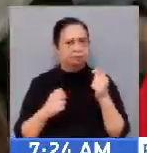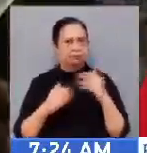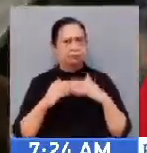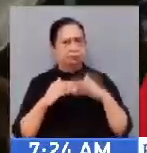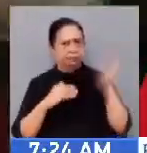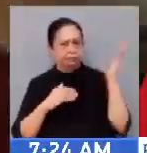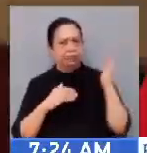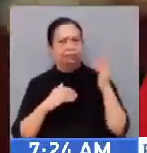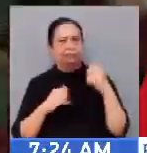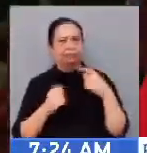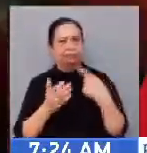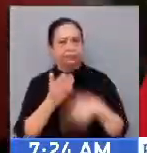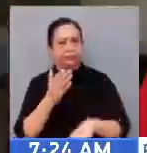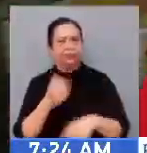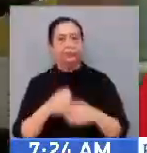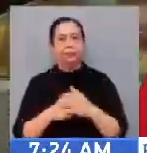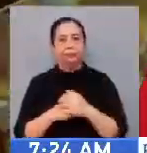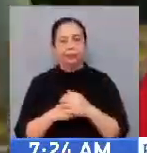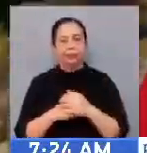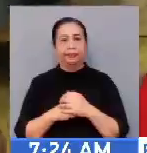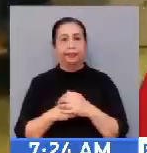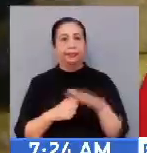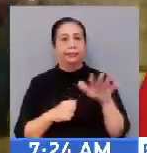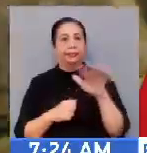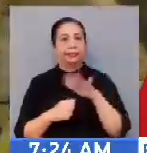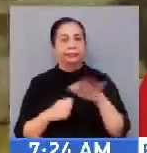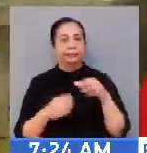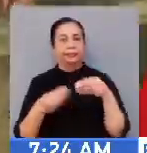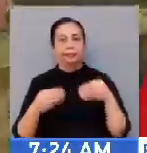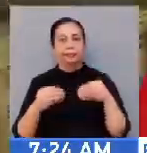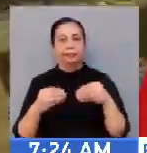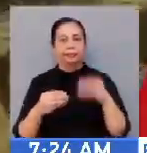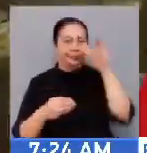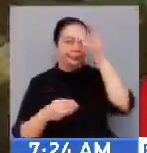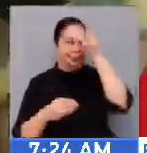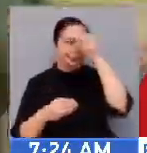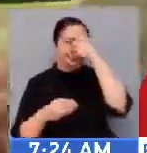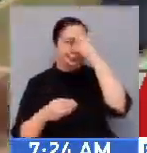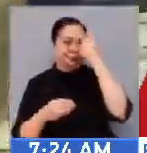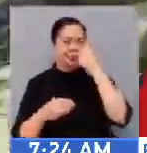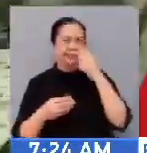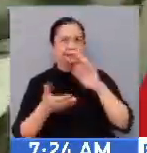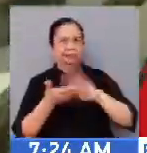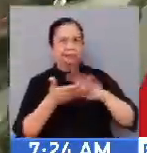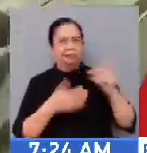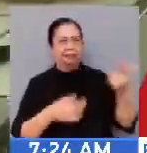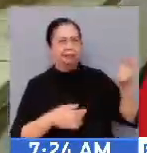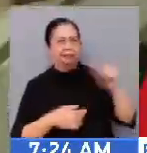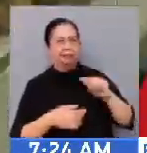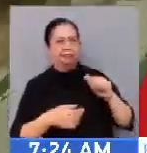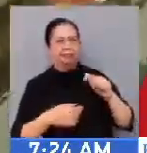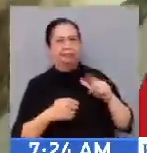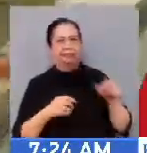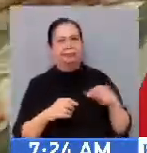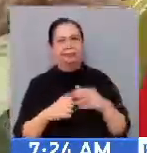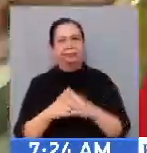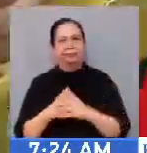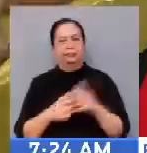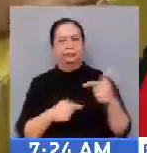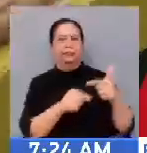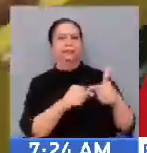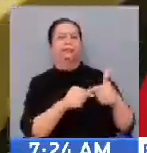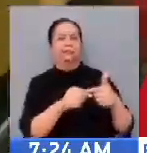presyo ng binebenta ang manok dahil sa pagtaas sa presyo ng gasolina. So ito naman